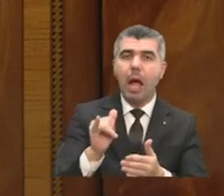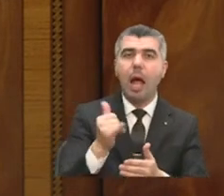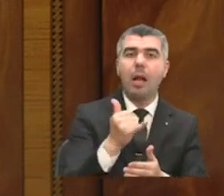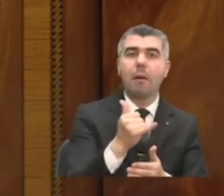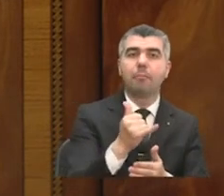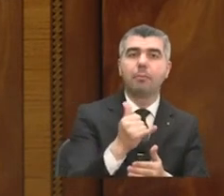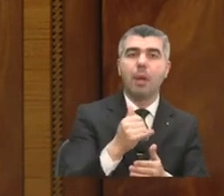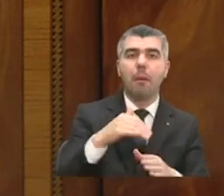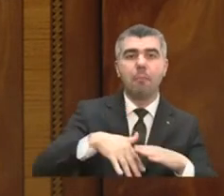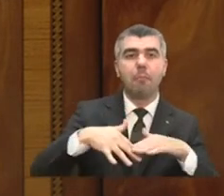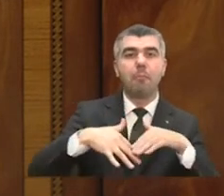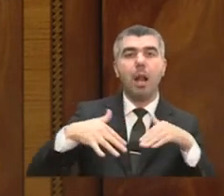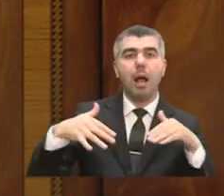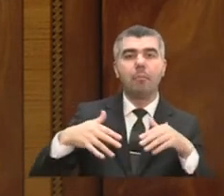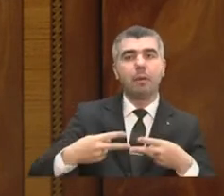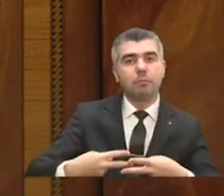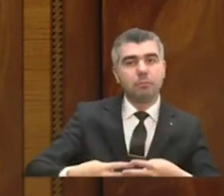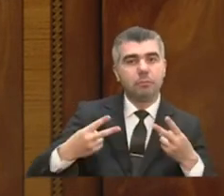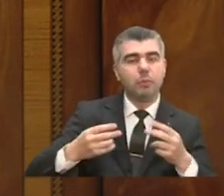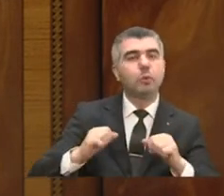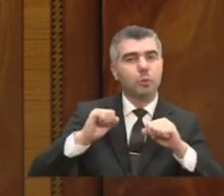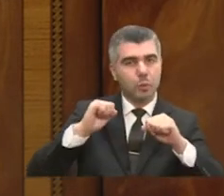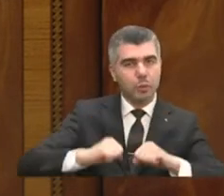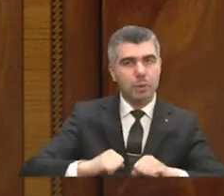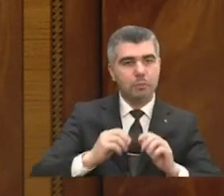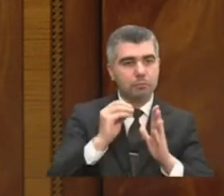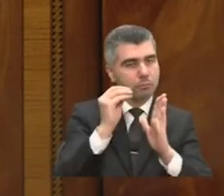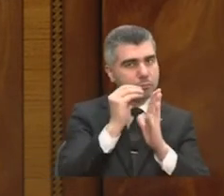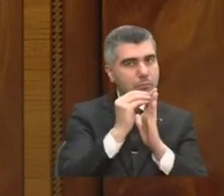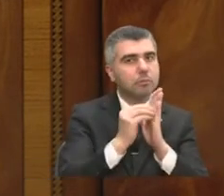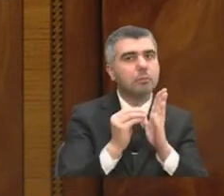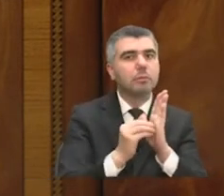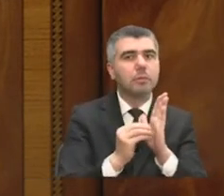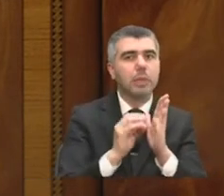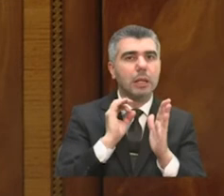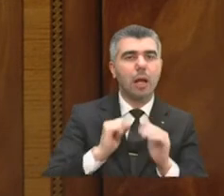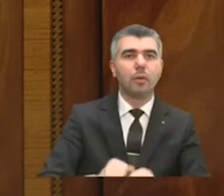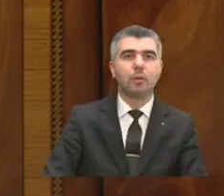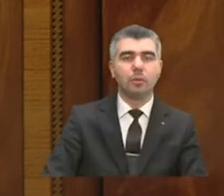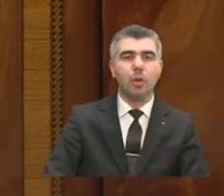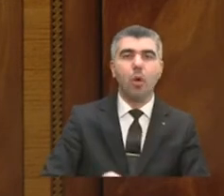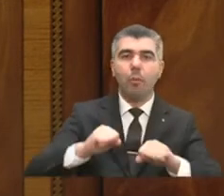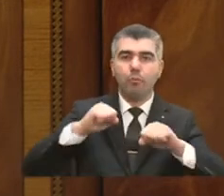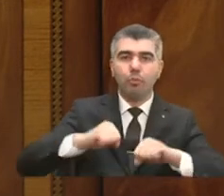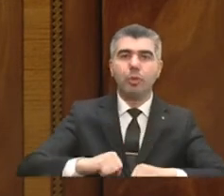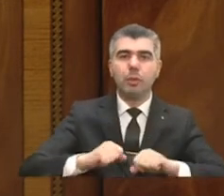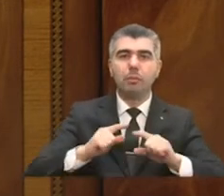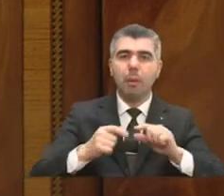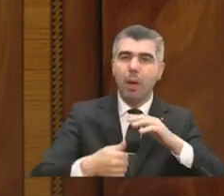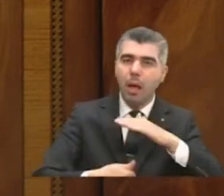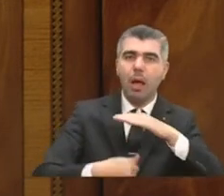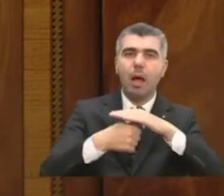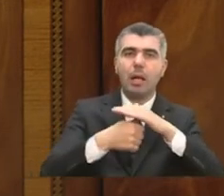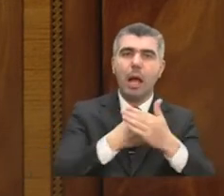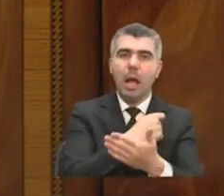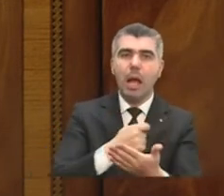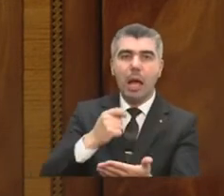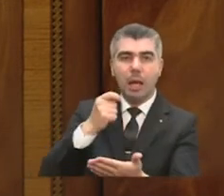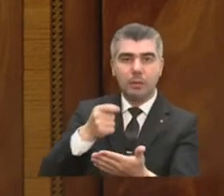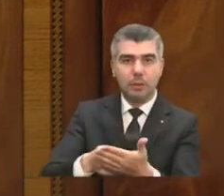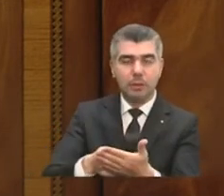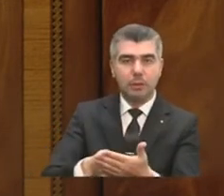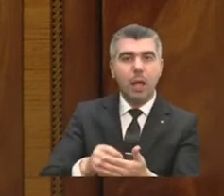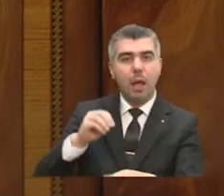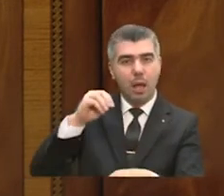nous saluons le communiqué du Parlement arabe ainsi que le